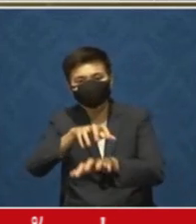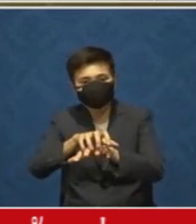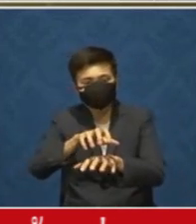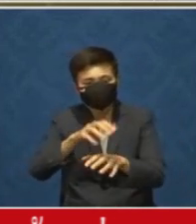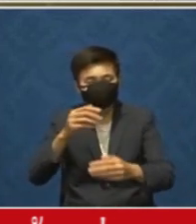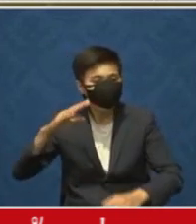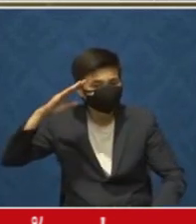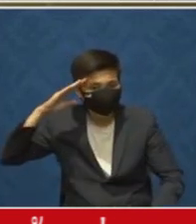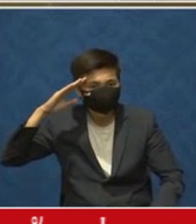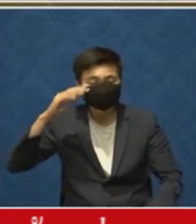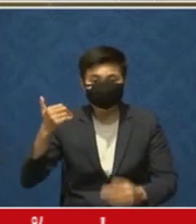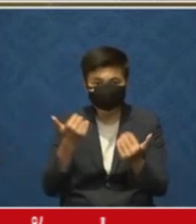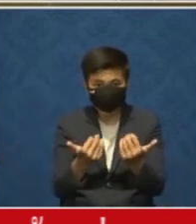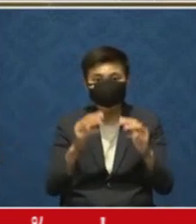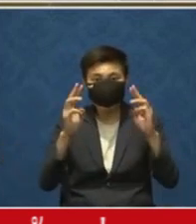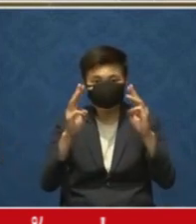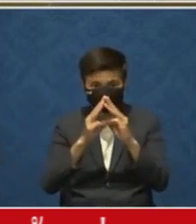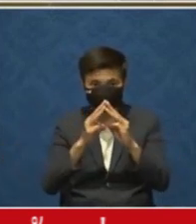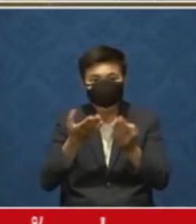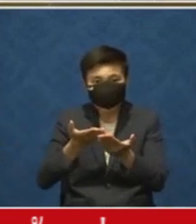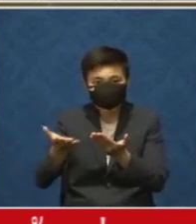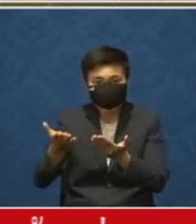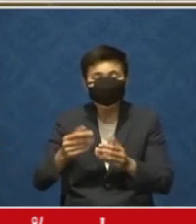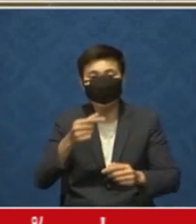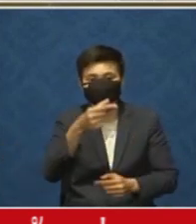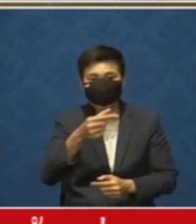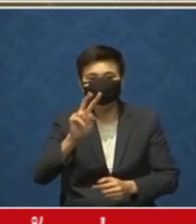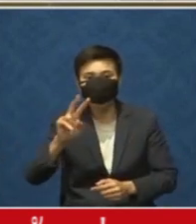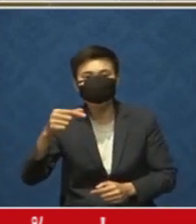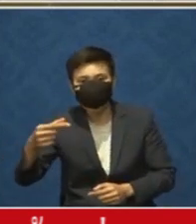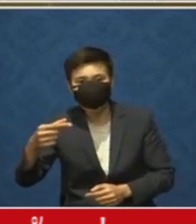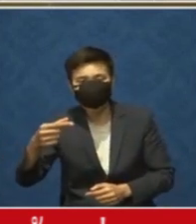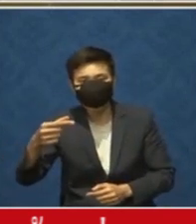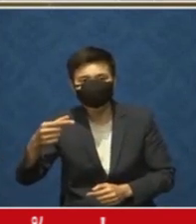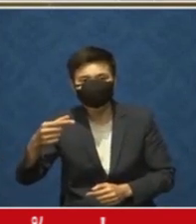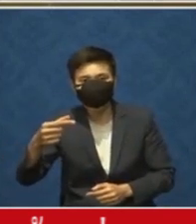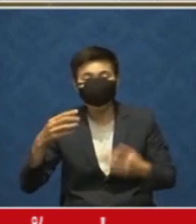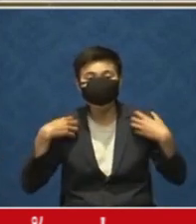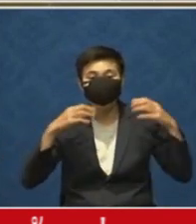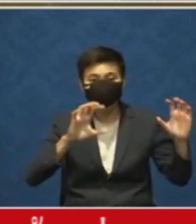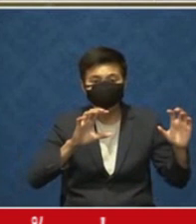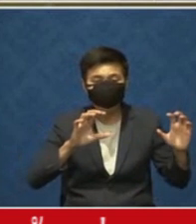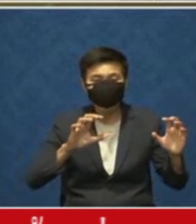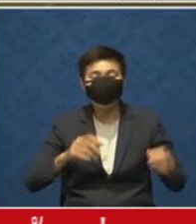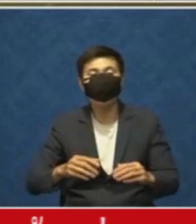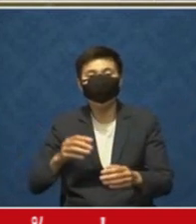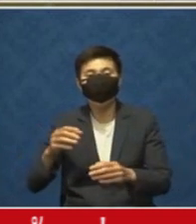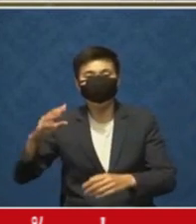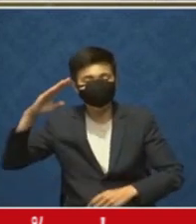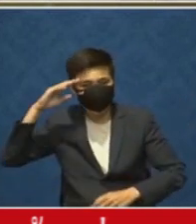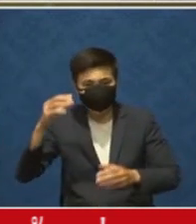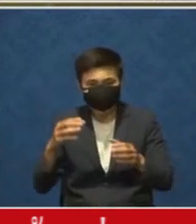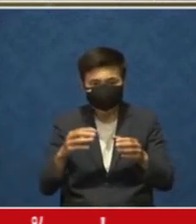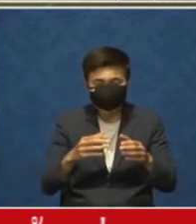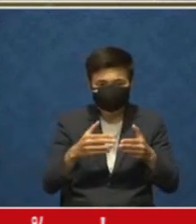เป็นทั้งสัญญานะครับการซื้อ G2G รัฐต่อรัฐและกองทัพเรือเซ็นกับบริษัท